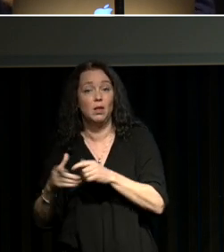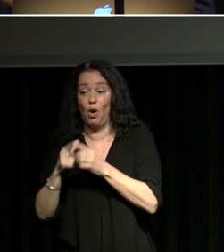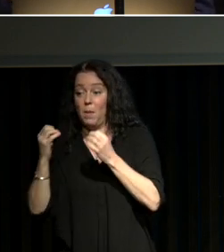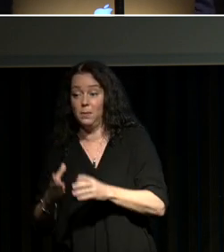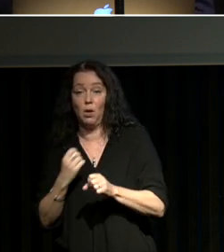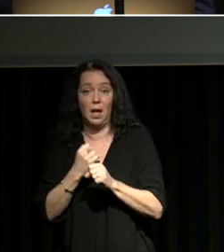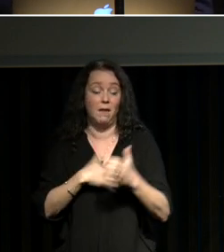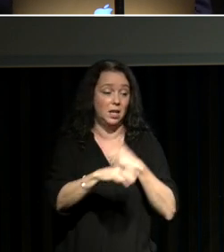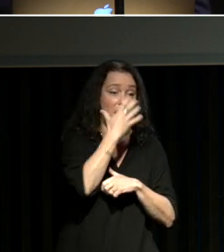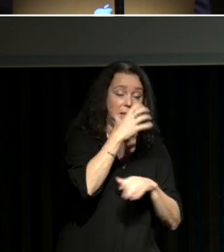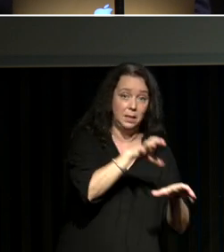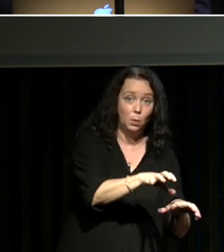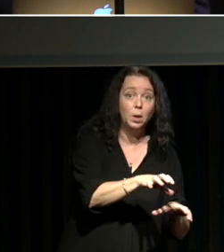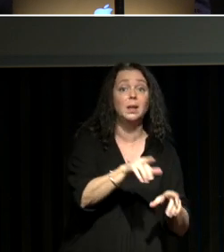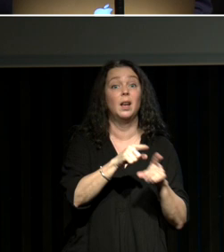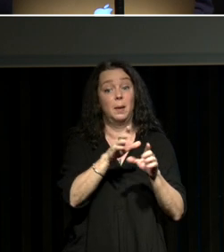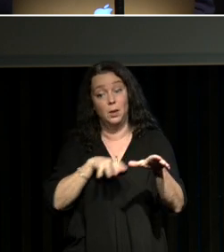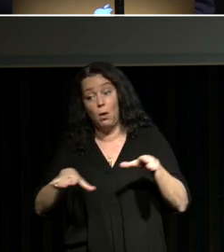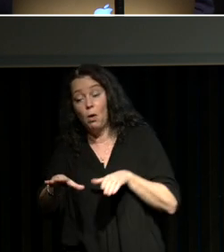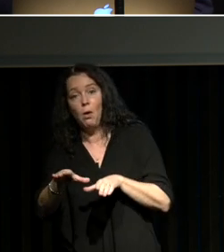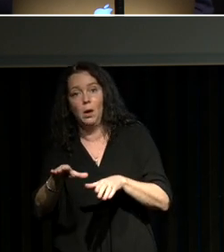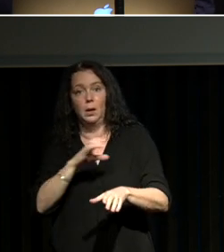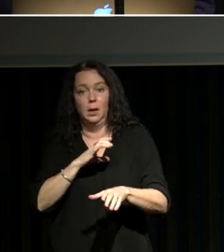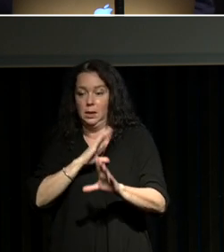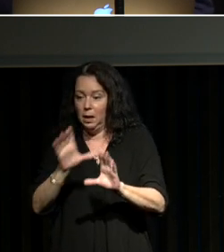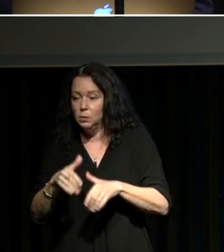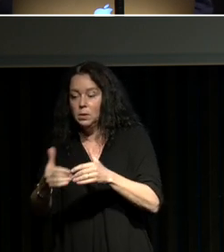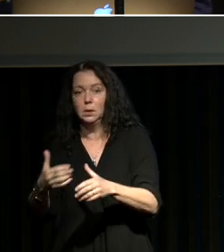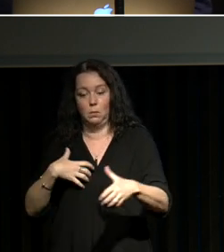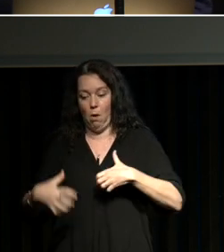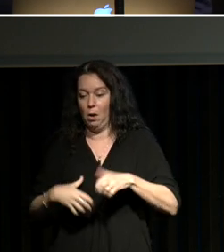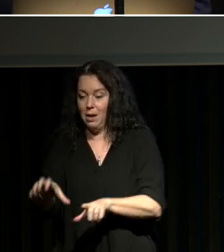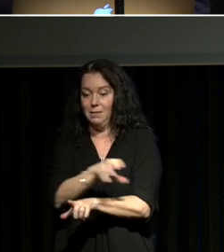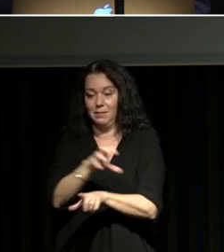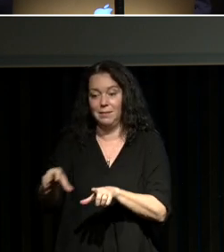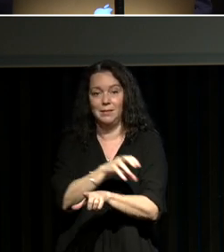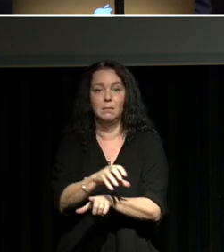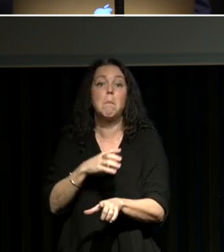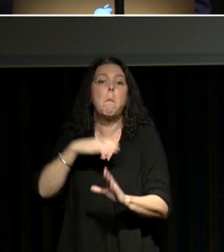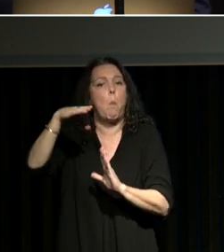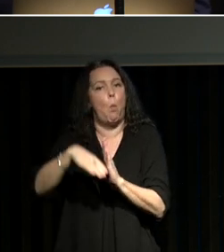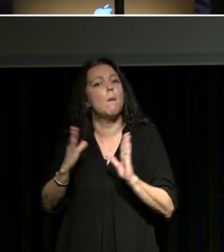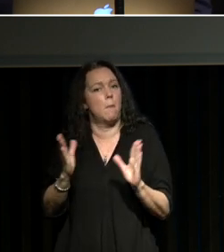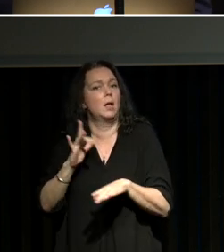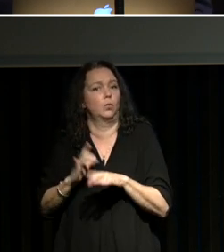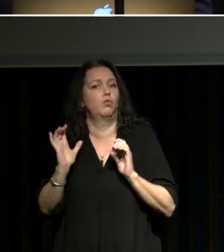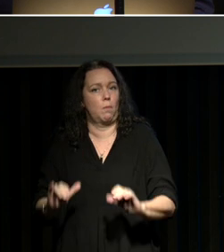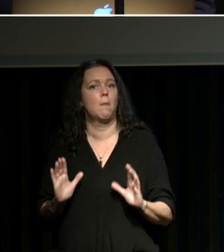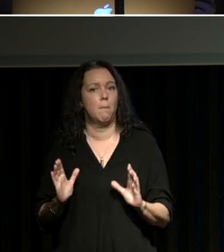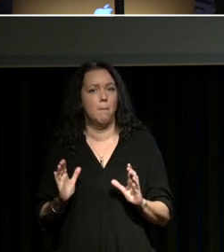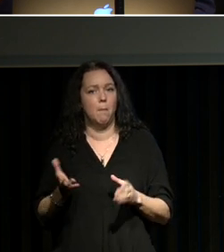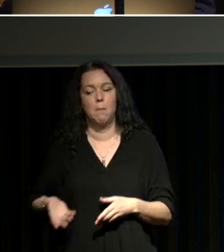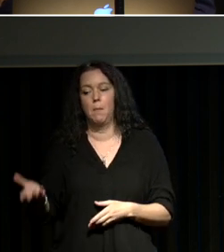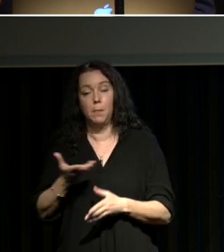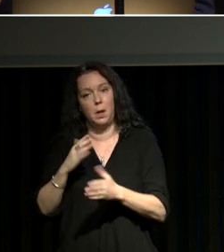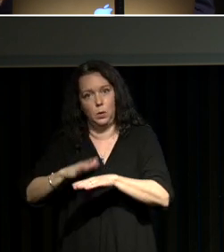réanimation et on a continué à organiser les prélèvements d'organes. Il y en a eu moins, mais on en a quand même fait. Et effectivement, ça a été quand